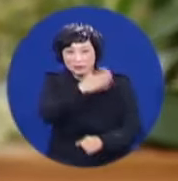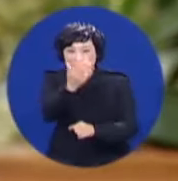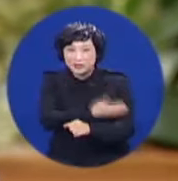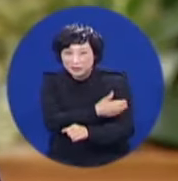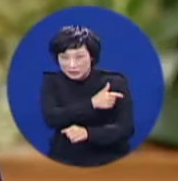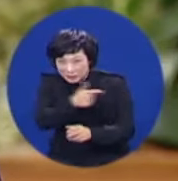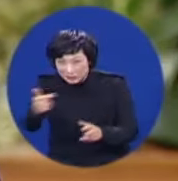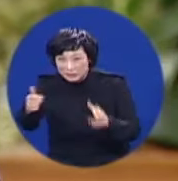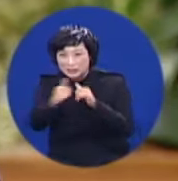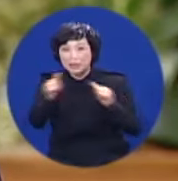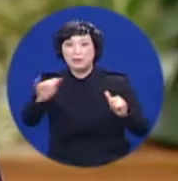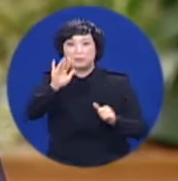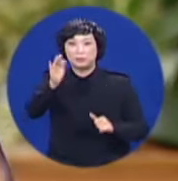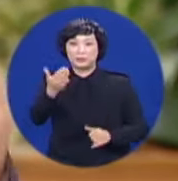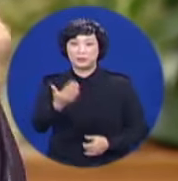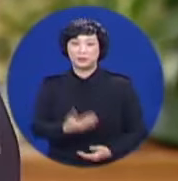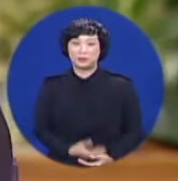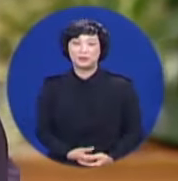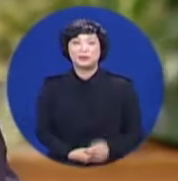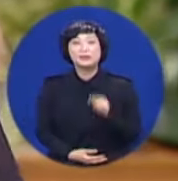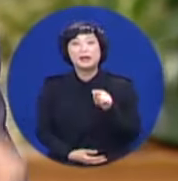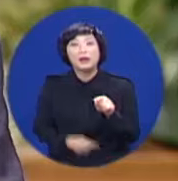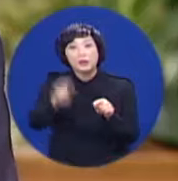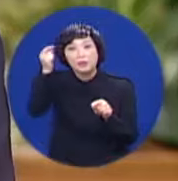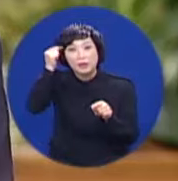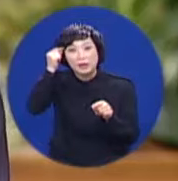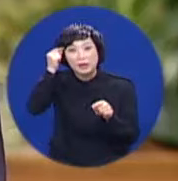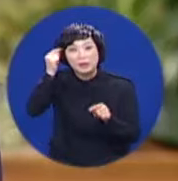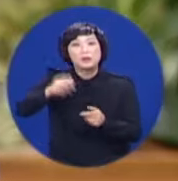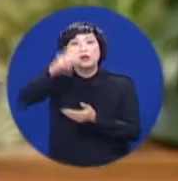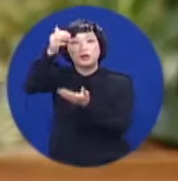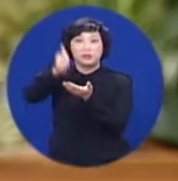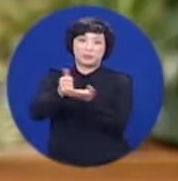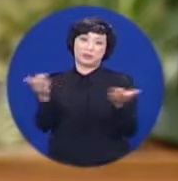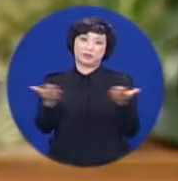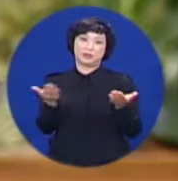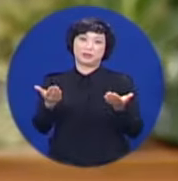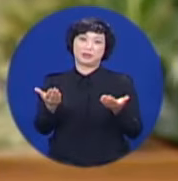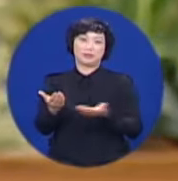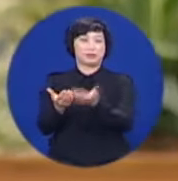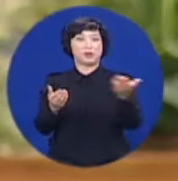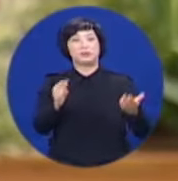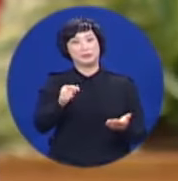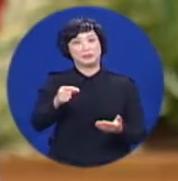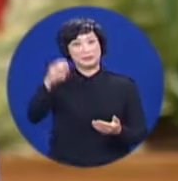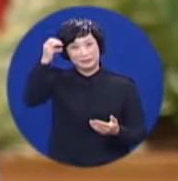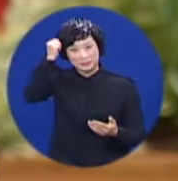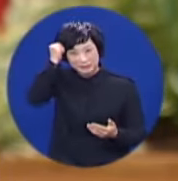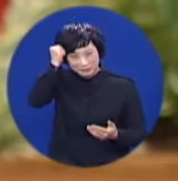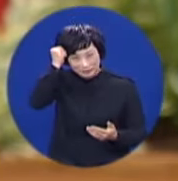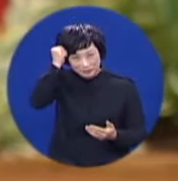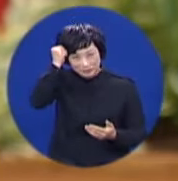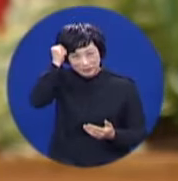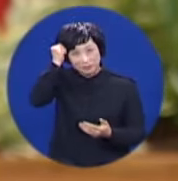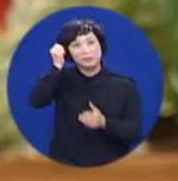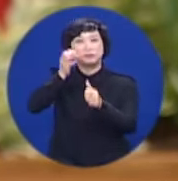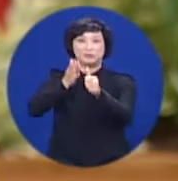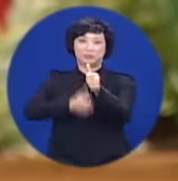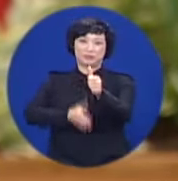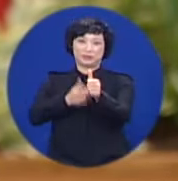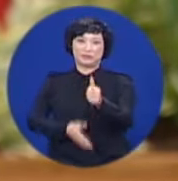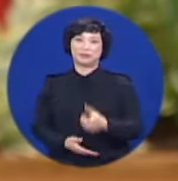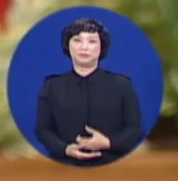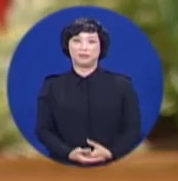있는 사람들이 된 것은 절대 성령의 역사임을 아무도 부인할 수 없다.